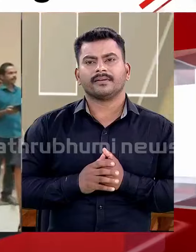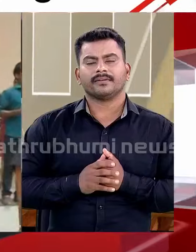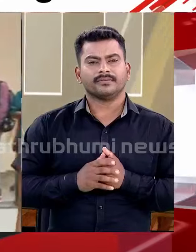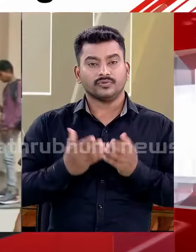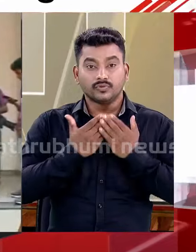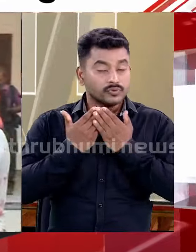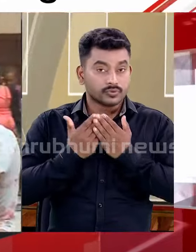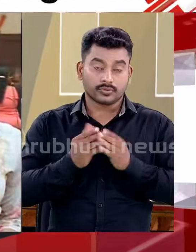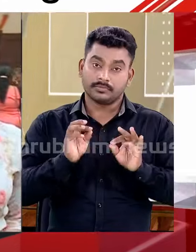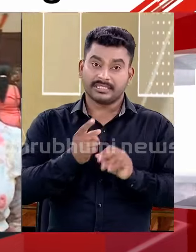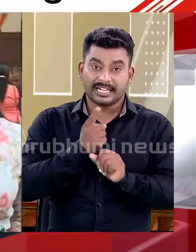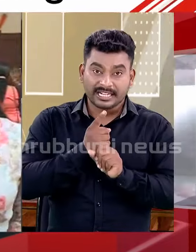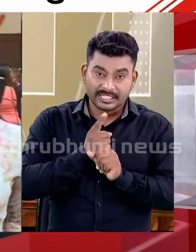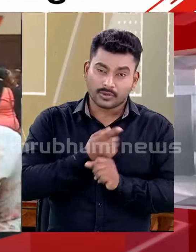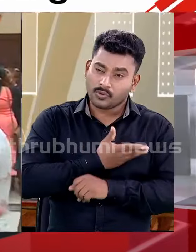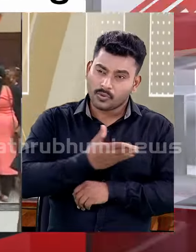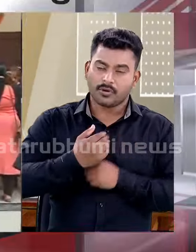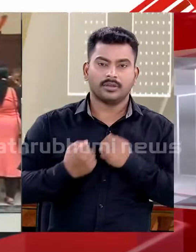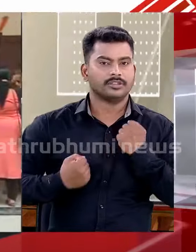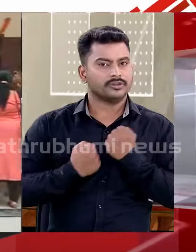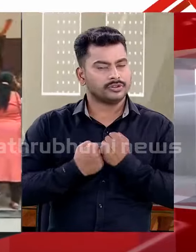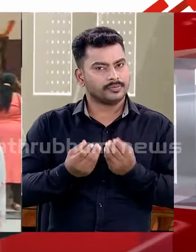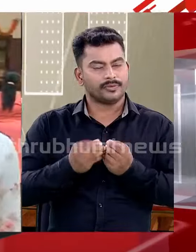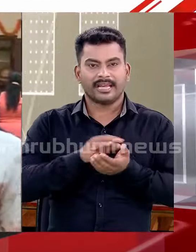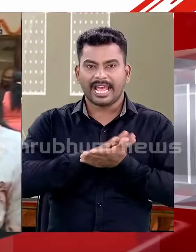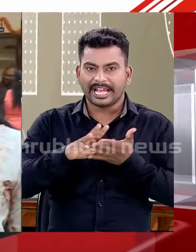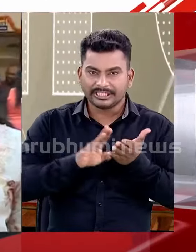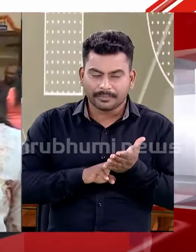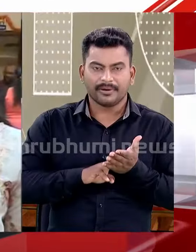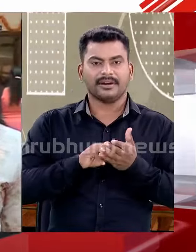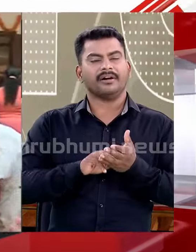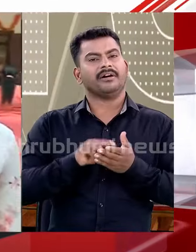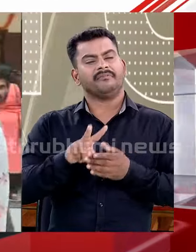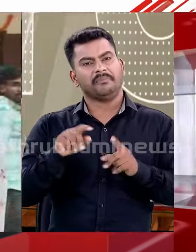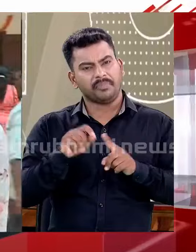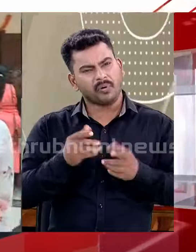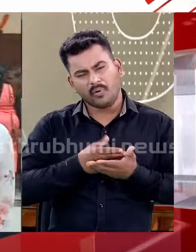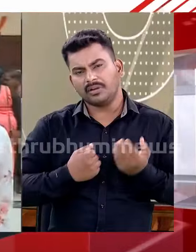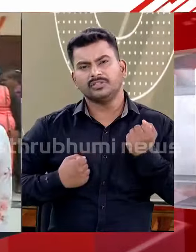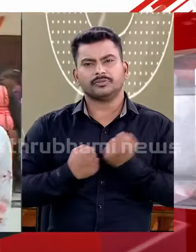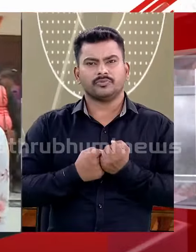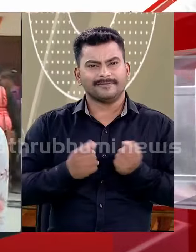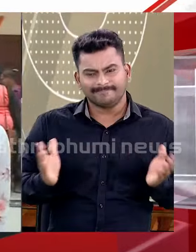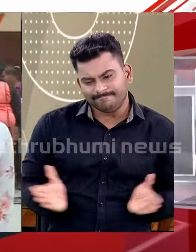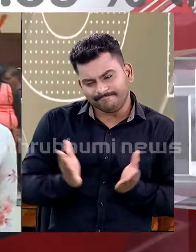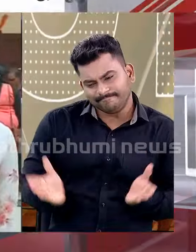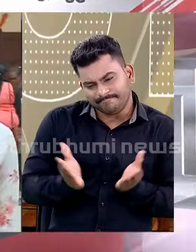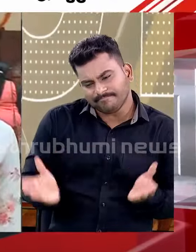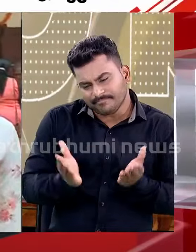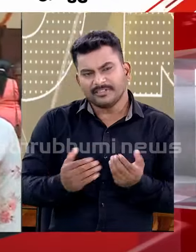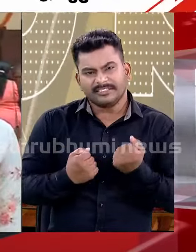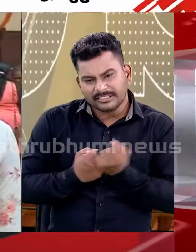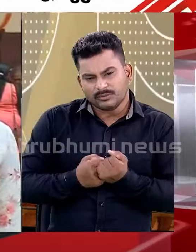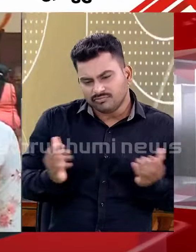സ്കൂള് നമ്മുടെ ടീച്ചേഴ്സ് ആയാലും എല്ലാവരും നല്ല സപ്പോർട്ടാണ്, പ്രിൻസിപ്പൽ ആയാലും നല്ല സപ്പോർട്ടീവാണ്, എല്ലാവരും നല്ല മോട്ടിവേറ്റ് ചെയ്യും. മുന്നോട്ട് പോകാൻ വേണ്ടി നമ്മളെ ഇങ്ങനെ എന്താണ്